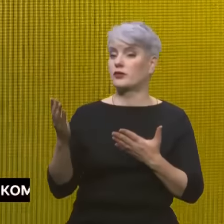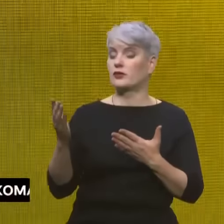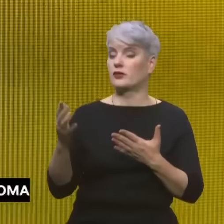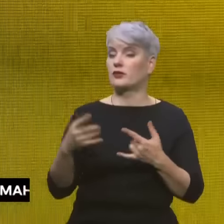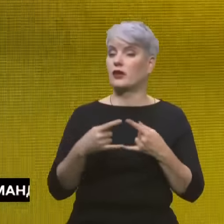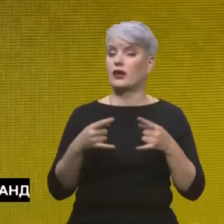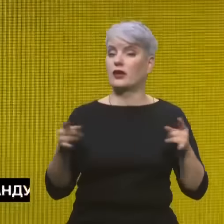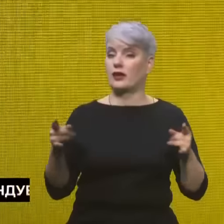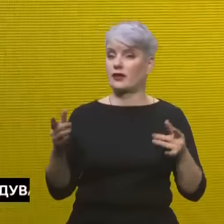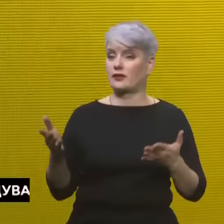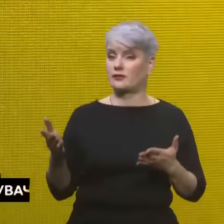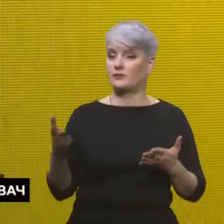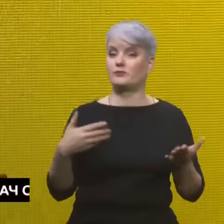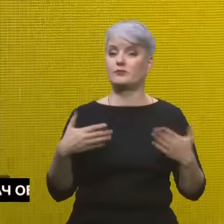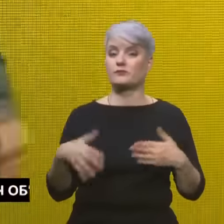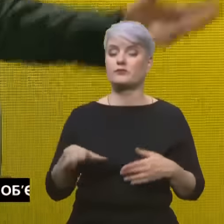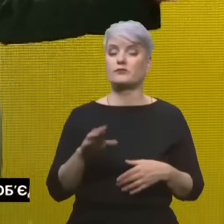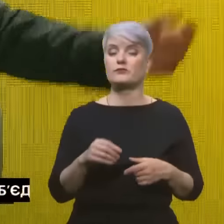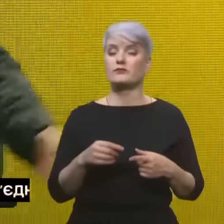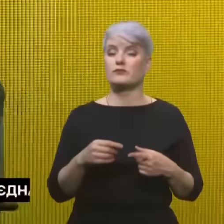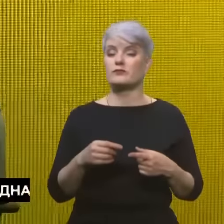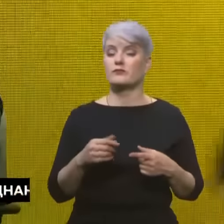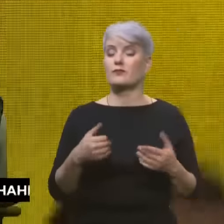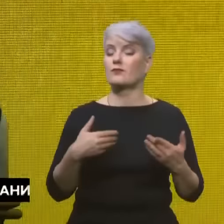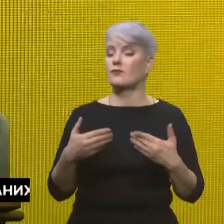Стосовно усіх інших,